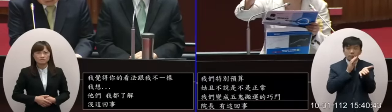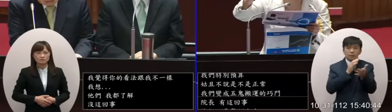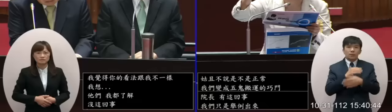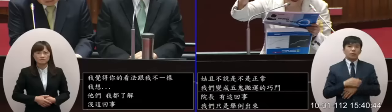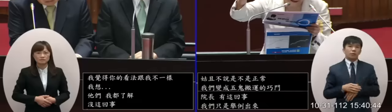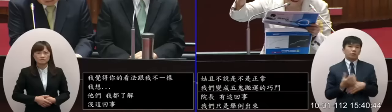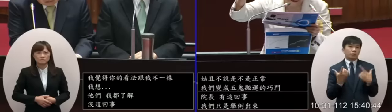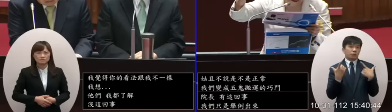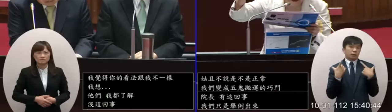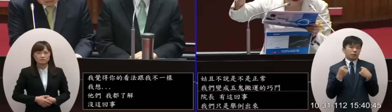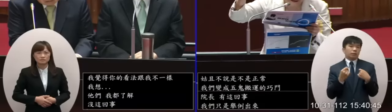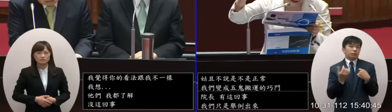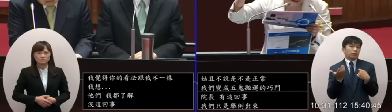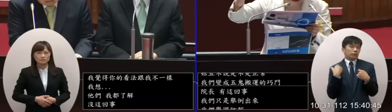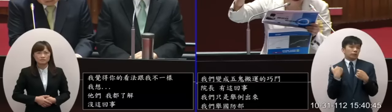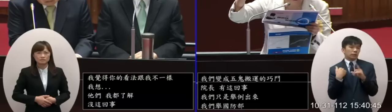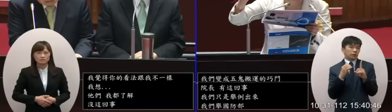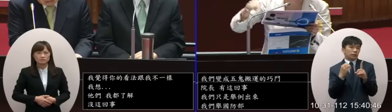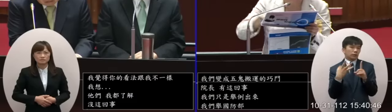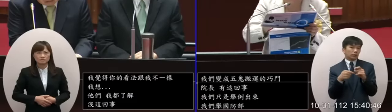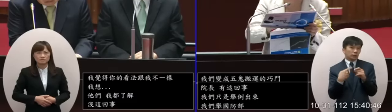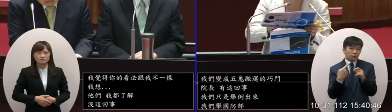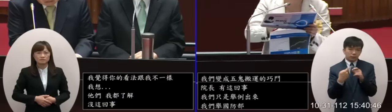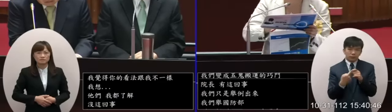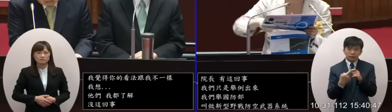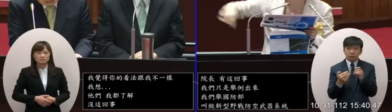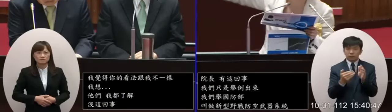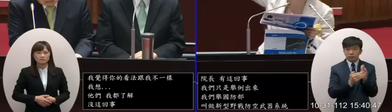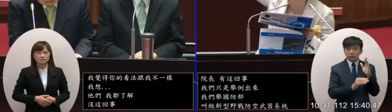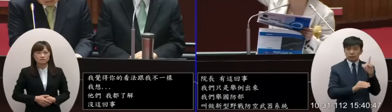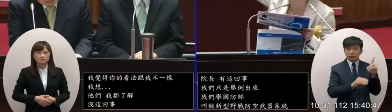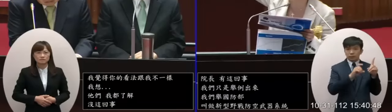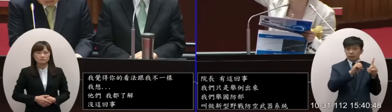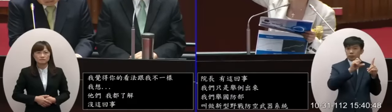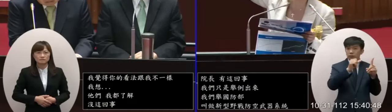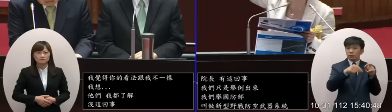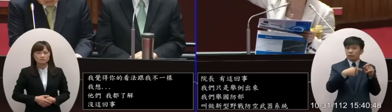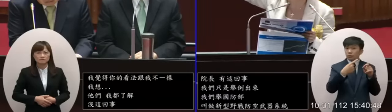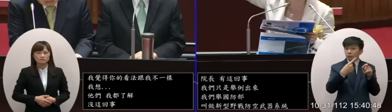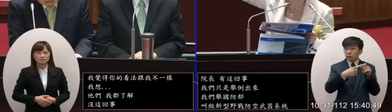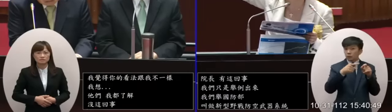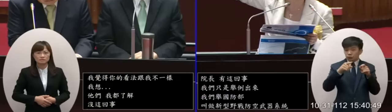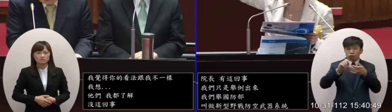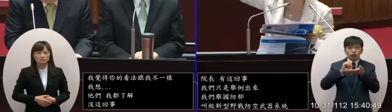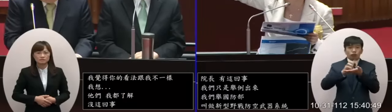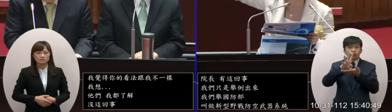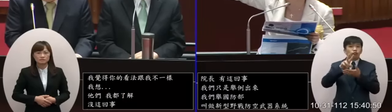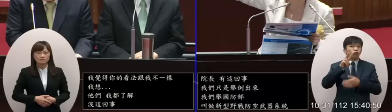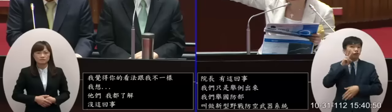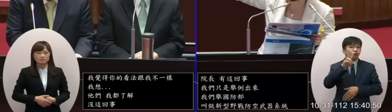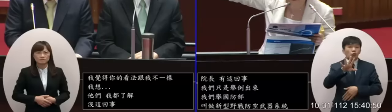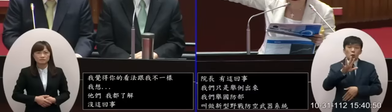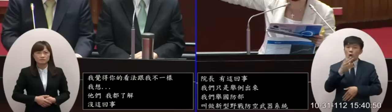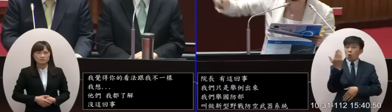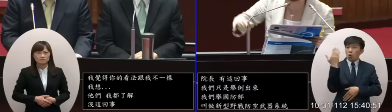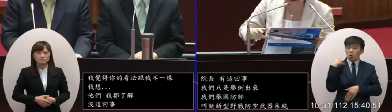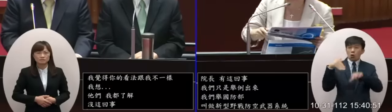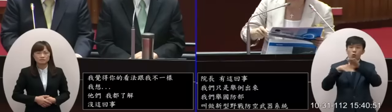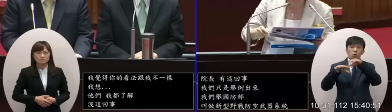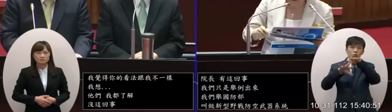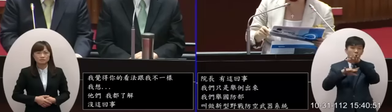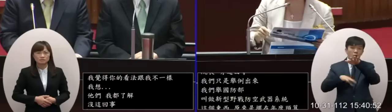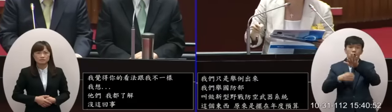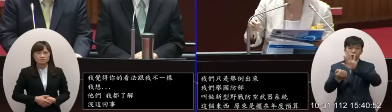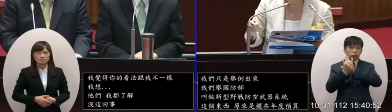从108年哦开始，要到什么时候？115年，投影片上都有，这是你们的文件，你们的预